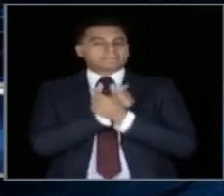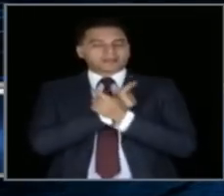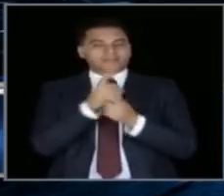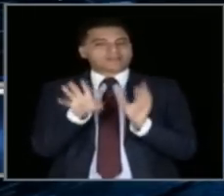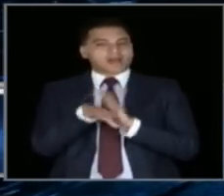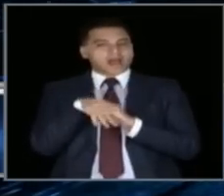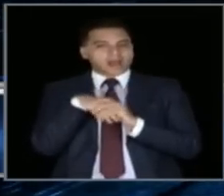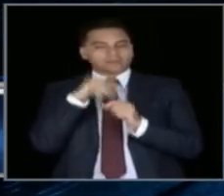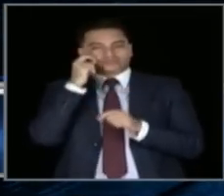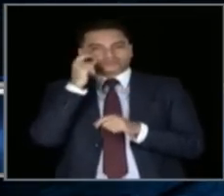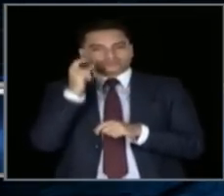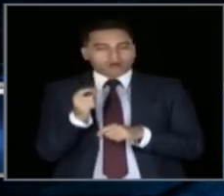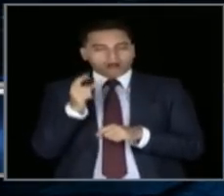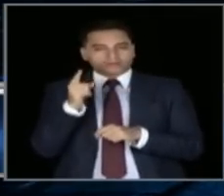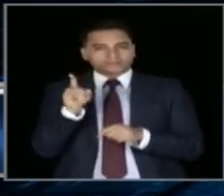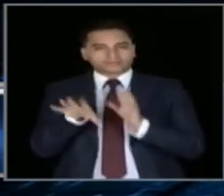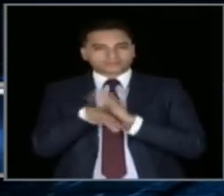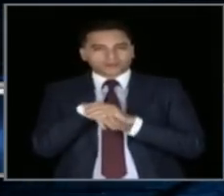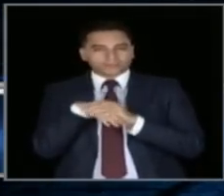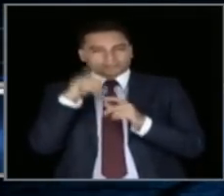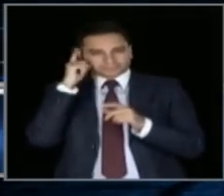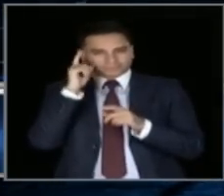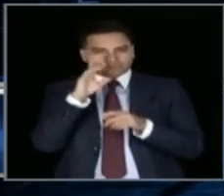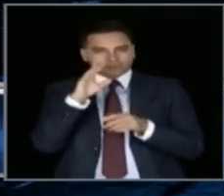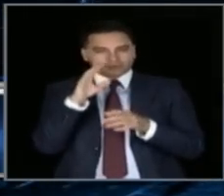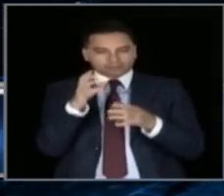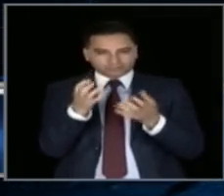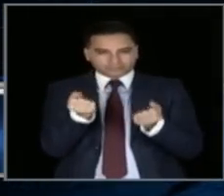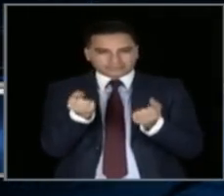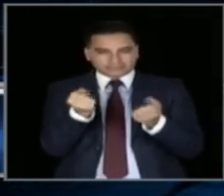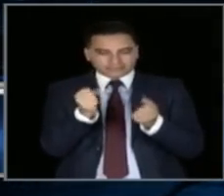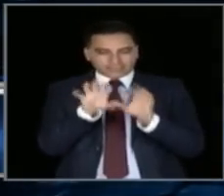أسسه صانع الفخار شيخ جليب.